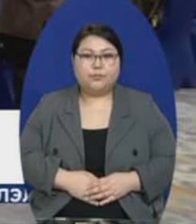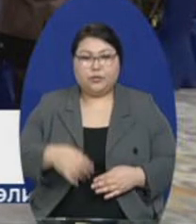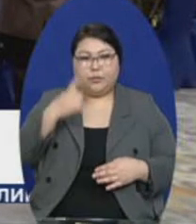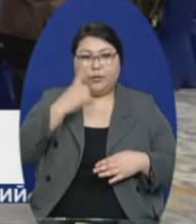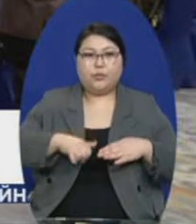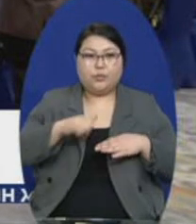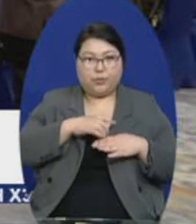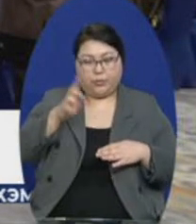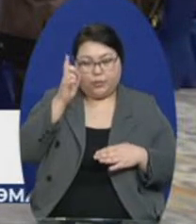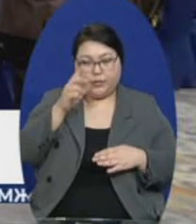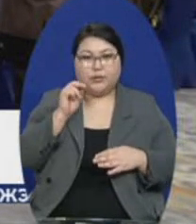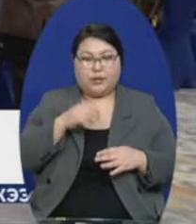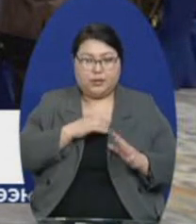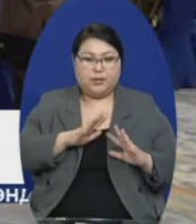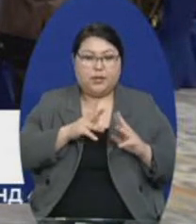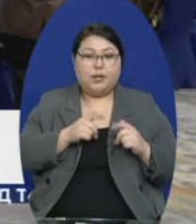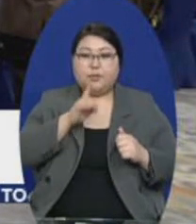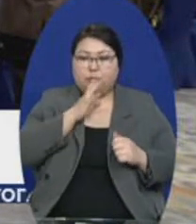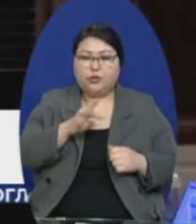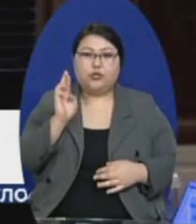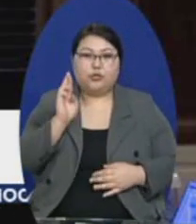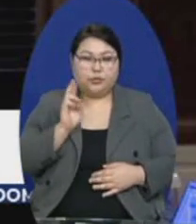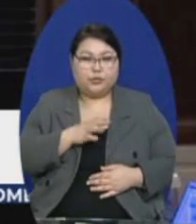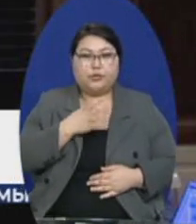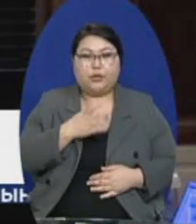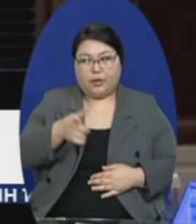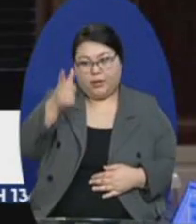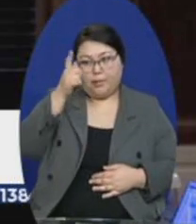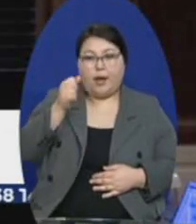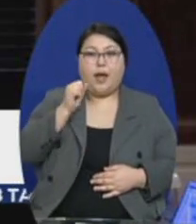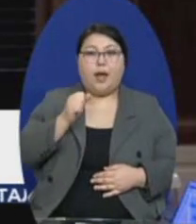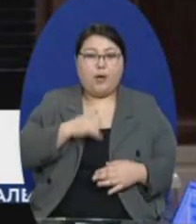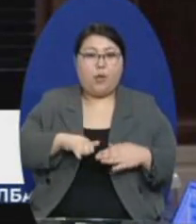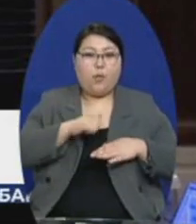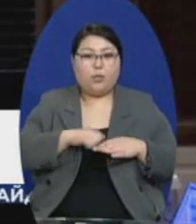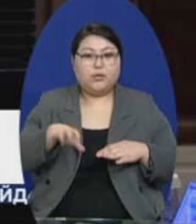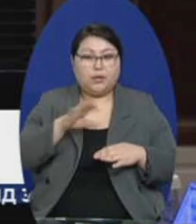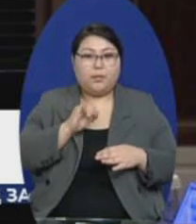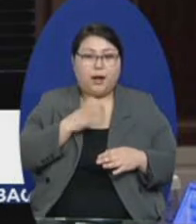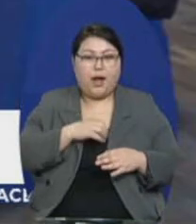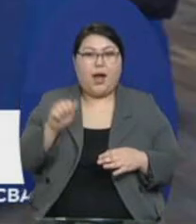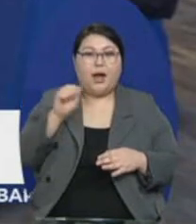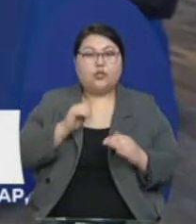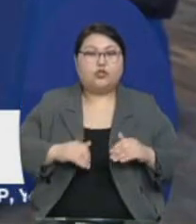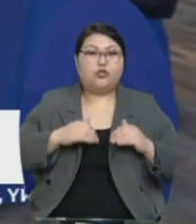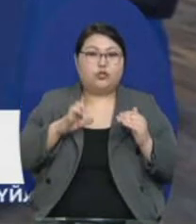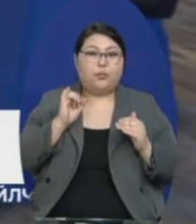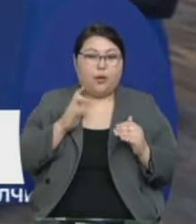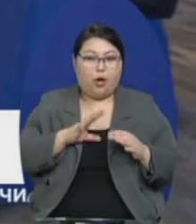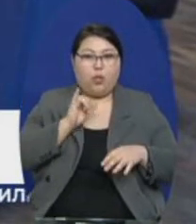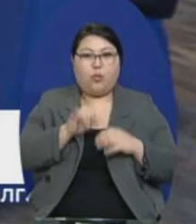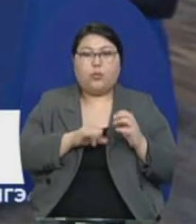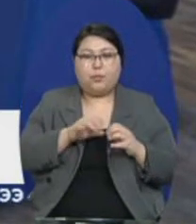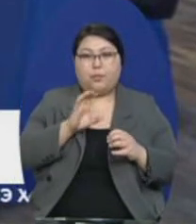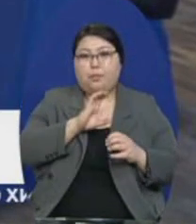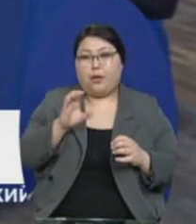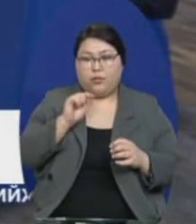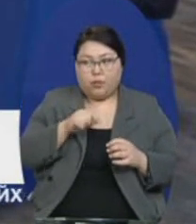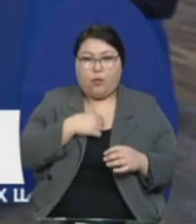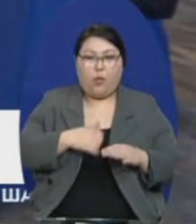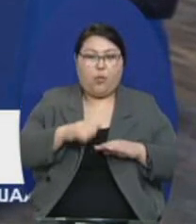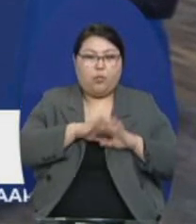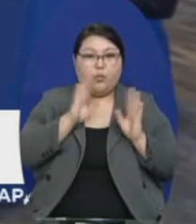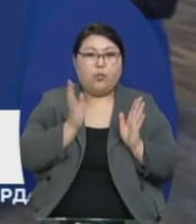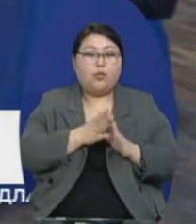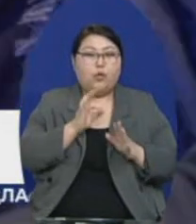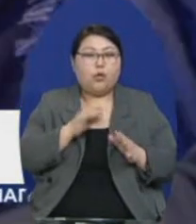Монгол улс боловсролын чанараа сайжруулахар Япон, Солонгос, Герман, Америк улсуудаас гадна Азийн хөгжлийн банк болон олон улсын байгууллагуудаас улсын нийт